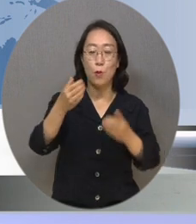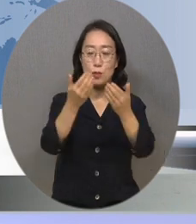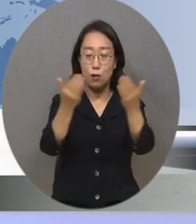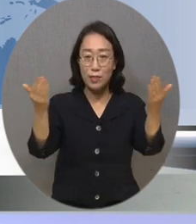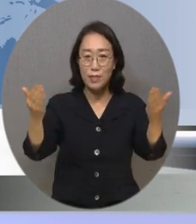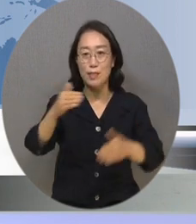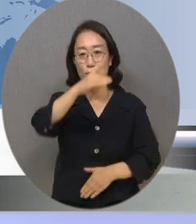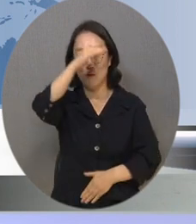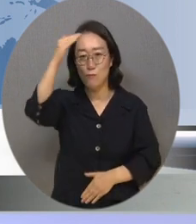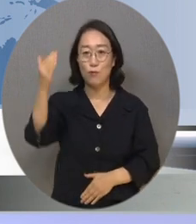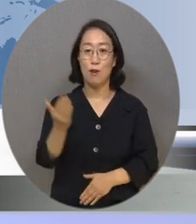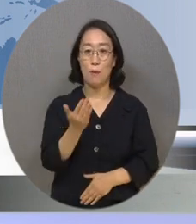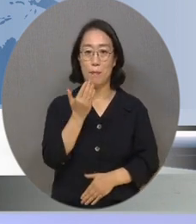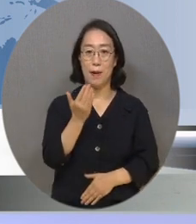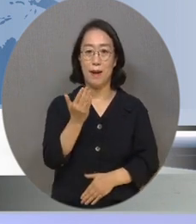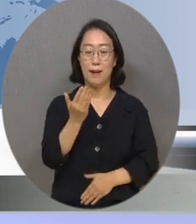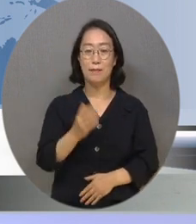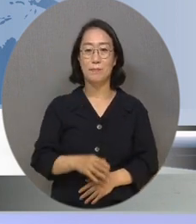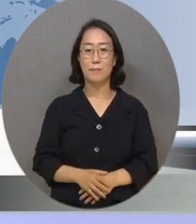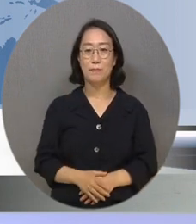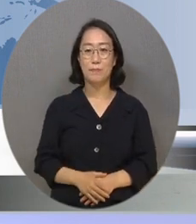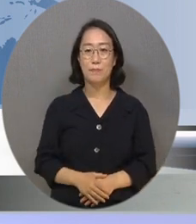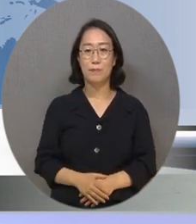있었는데요. 첫 소식 최유라 기자입니다.